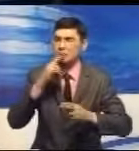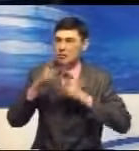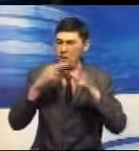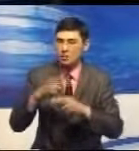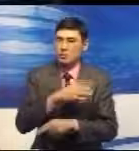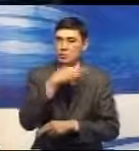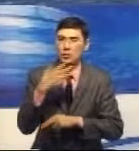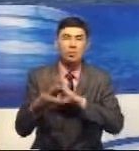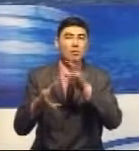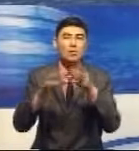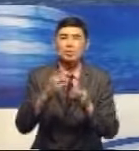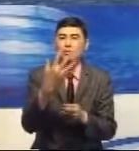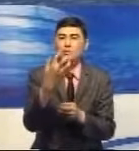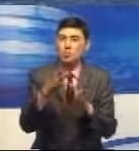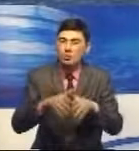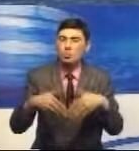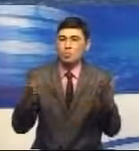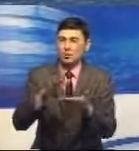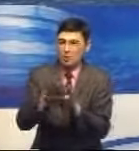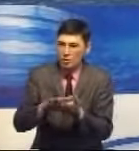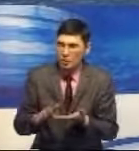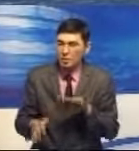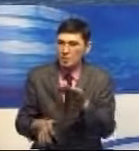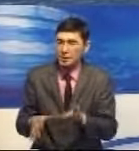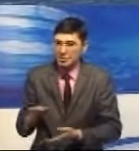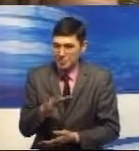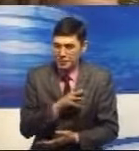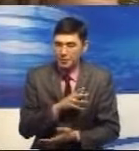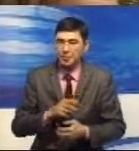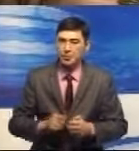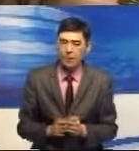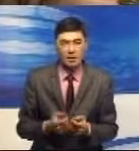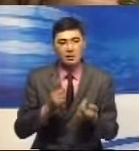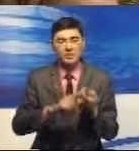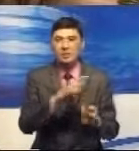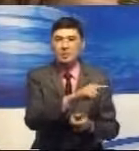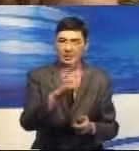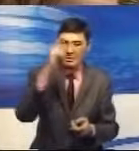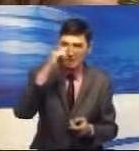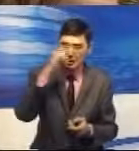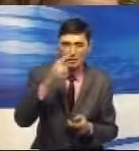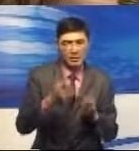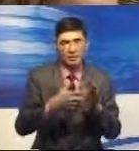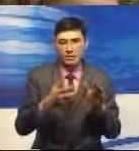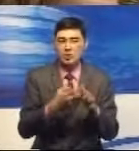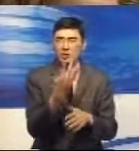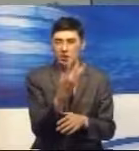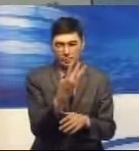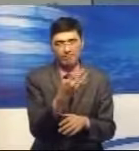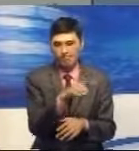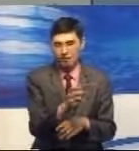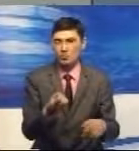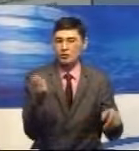қатысты 500-ден астам шағым түскен. Сондай-ақ теориялық білімнің таяздығына байланысты 4 судья жұмыстан кетсе,